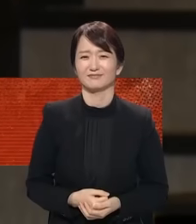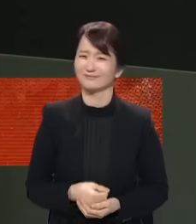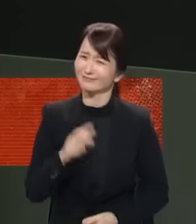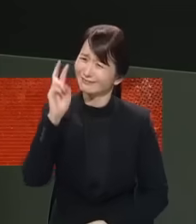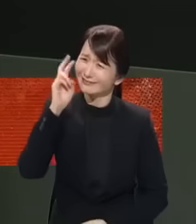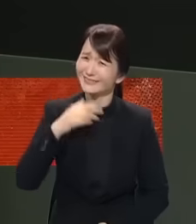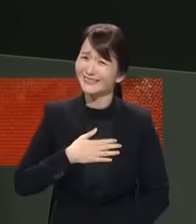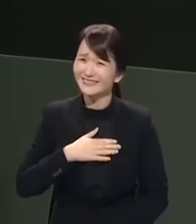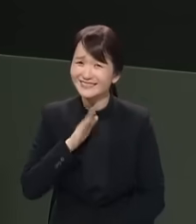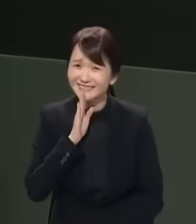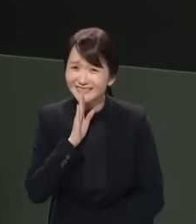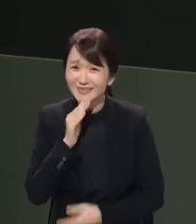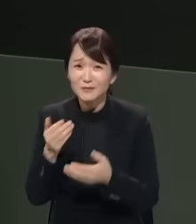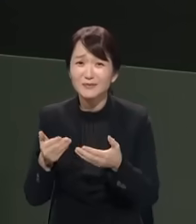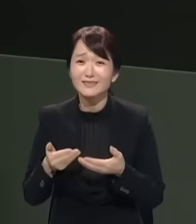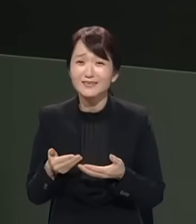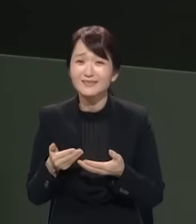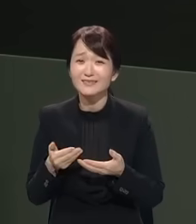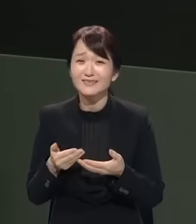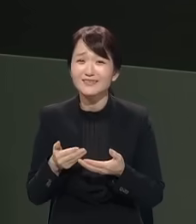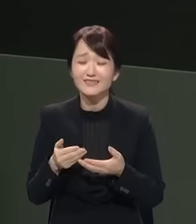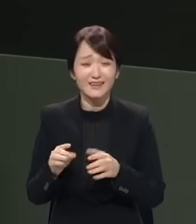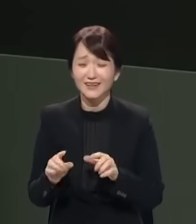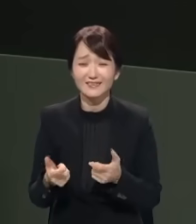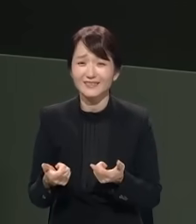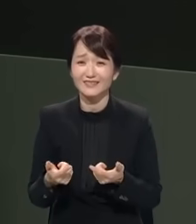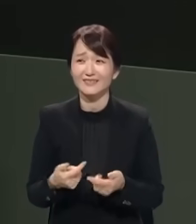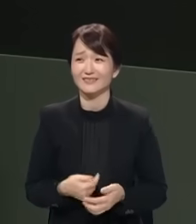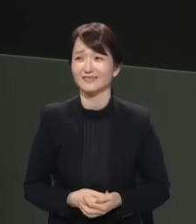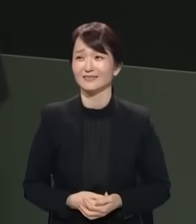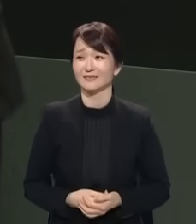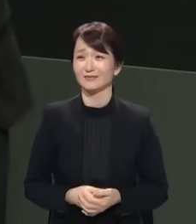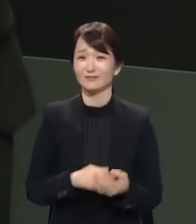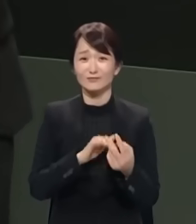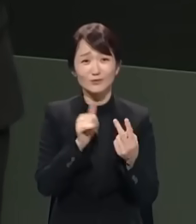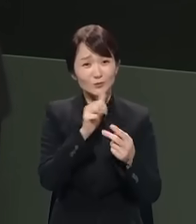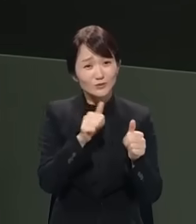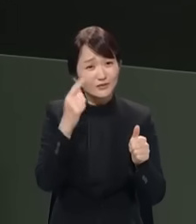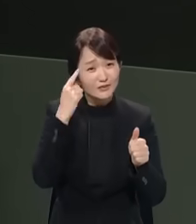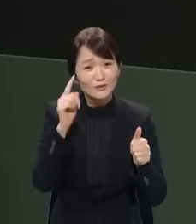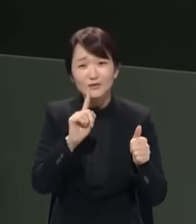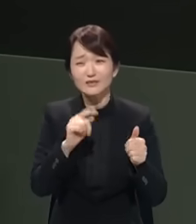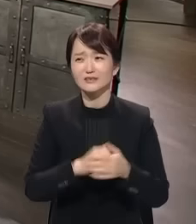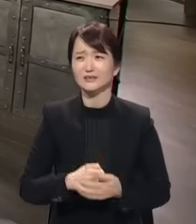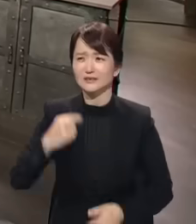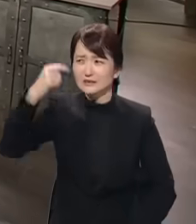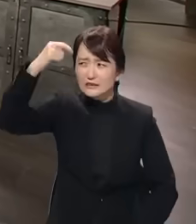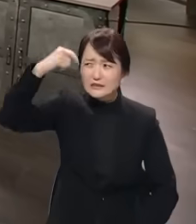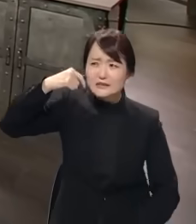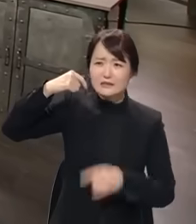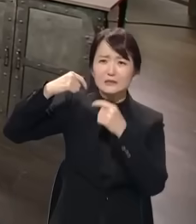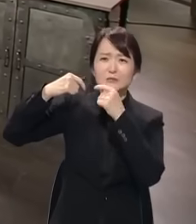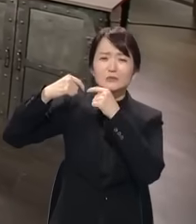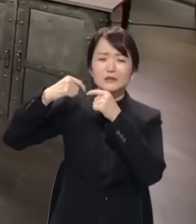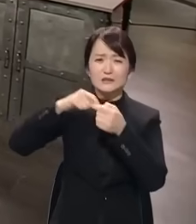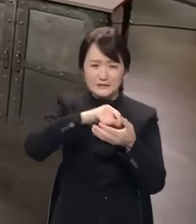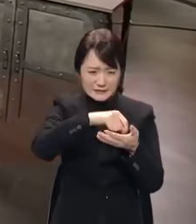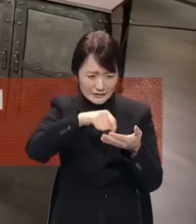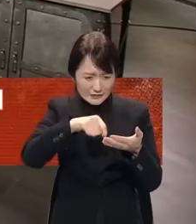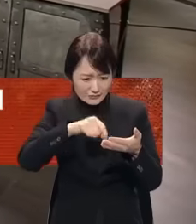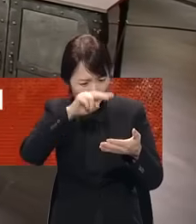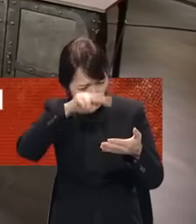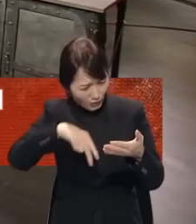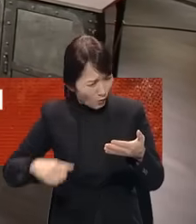저는 진짜인 것 같아요. 진짜 같은데. 진짜 같은데. 네. 두 분 변호사님 느낌이 확 그 글체에서 분노가